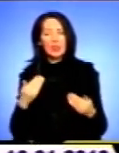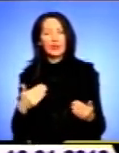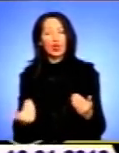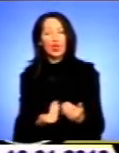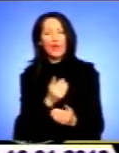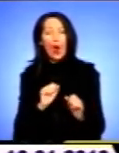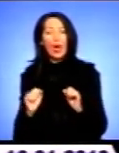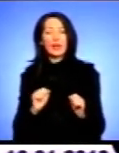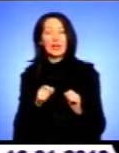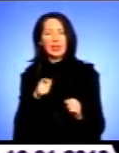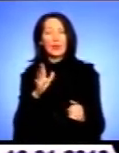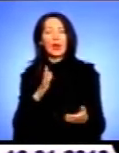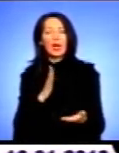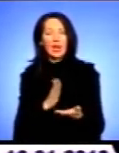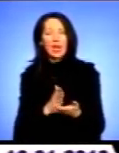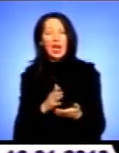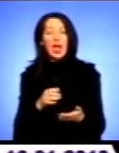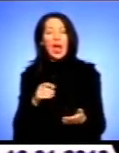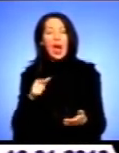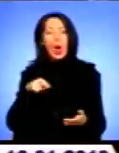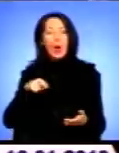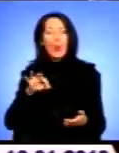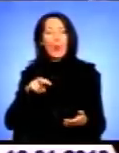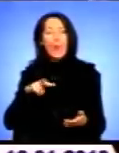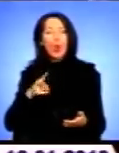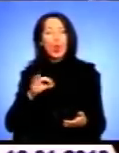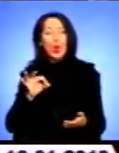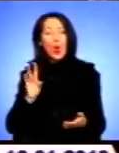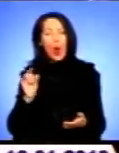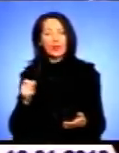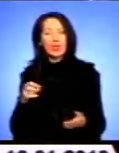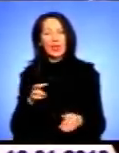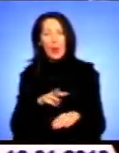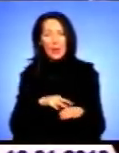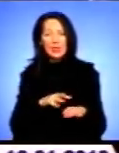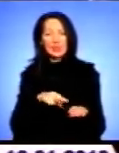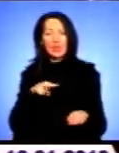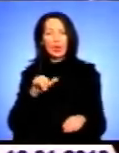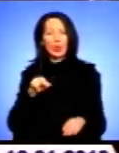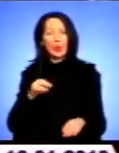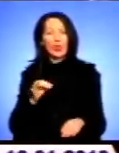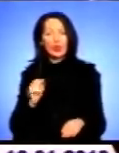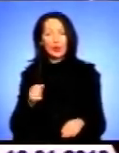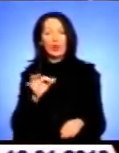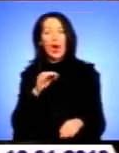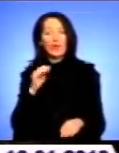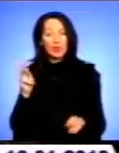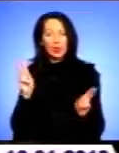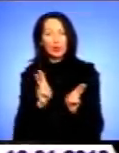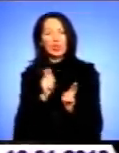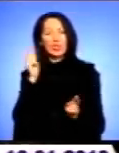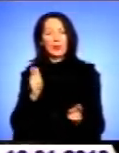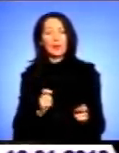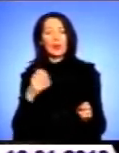став полковник міліції Анатолій Михайлович Лупійчук. Для офіційної зустрічі на Тернопільщину прибув начальник головного управління по боротьбі з